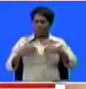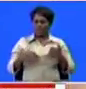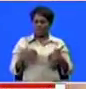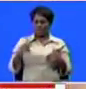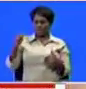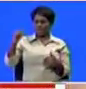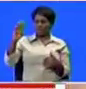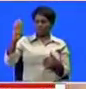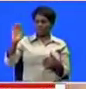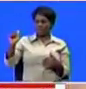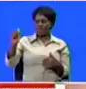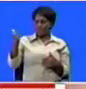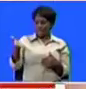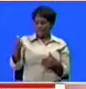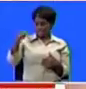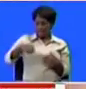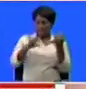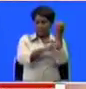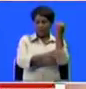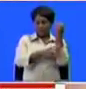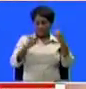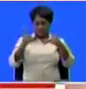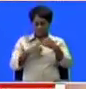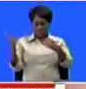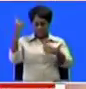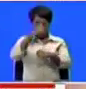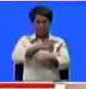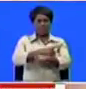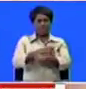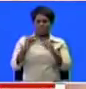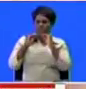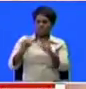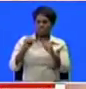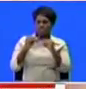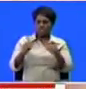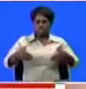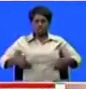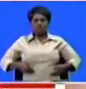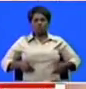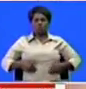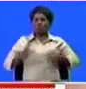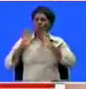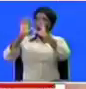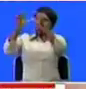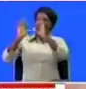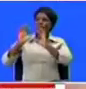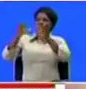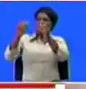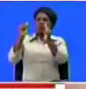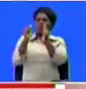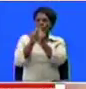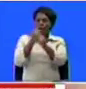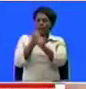NBA. Nyota huyo ambaye yumo nchini kwa siku sita atakuwa akitoa mafunzo kwa chipukizi wa mpira wa vikapu akishirikiana na World